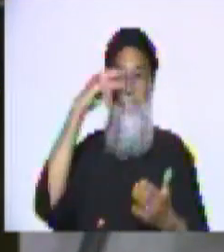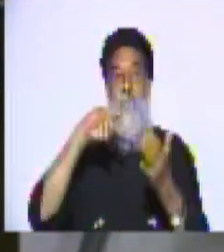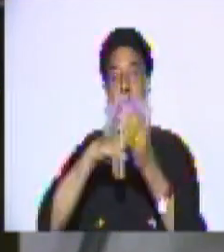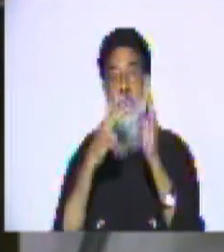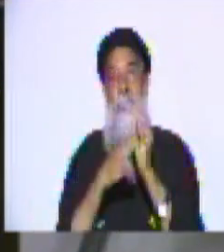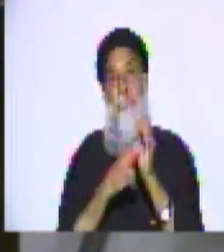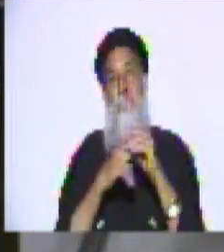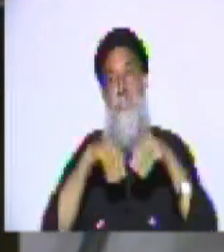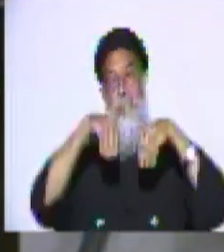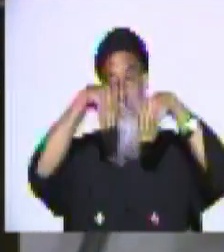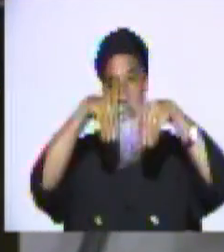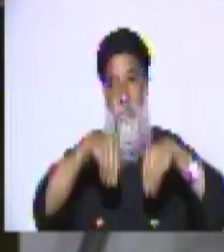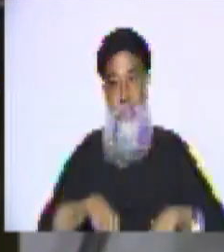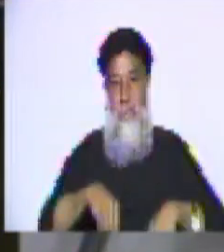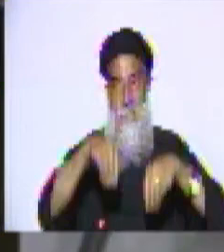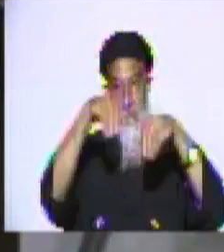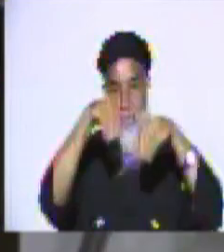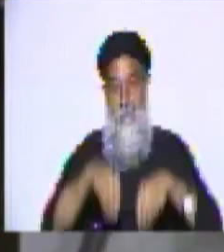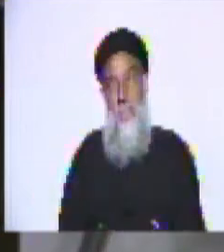المعمودية.